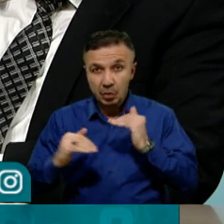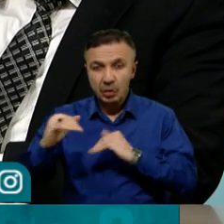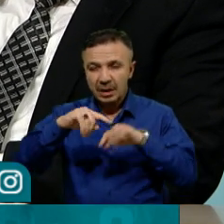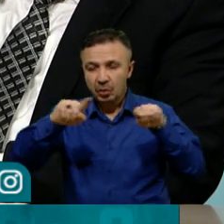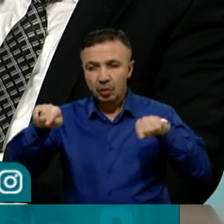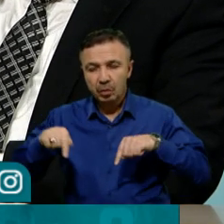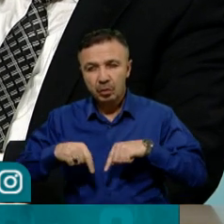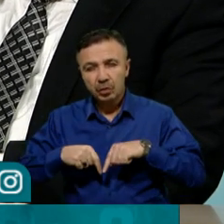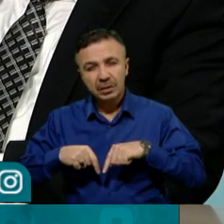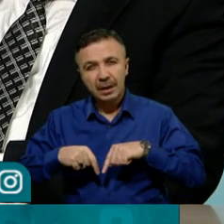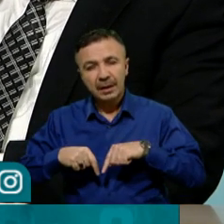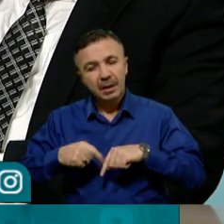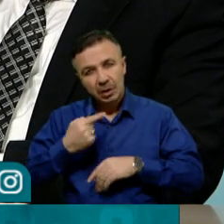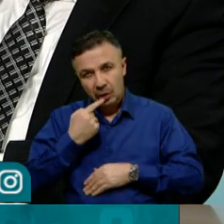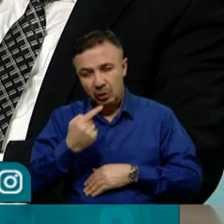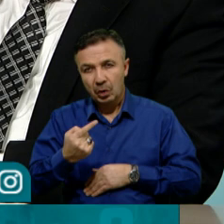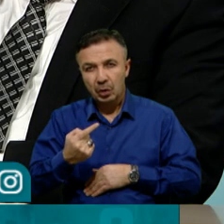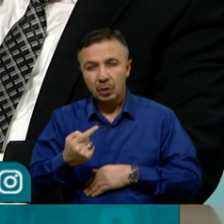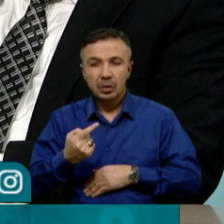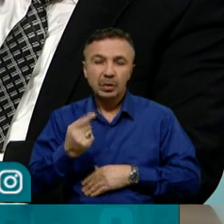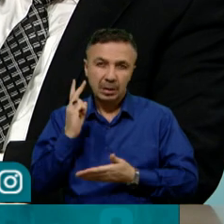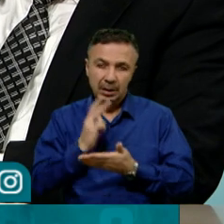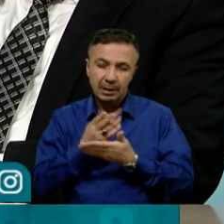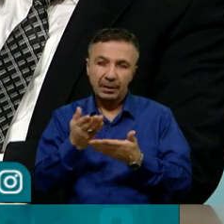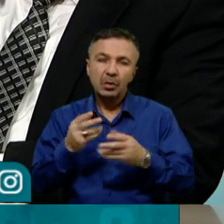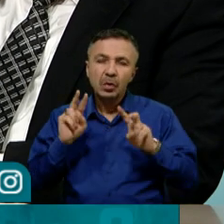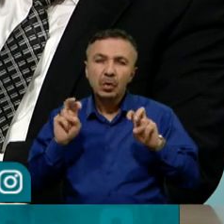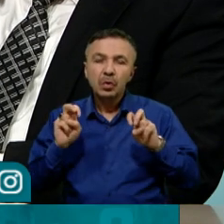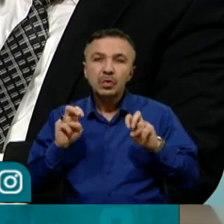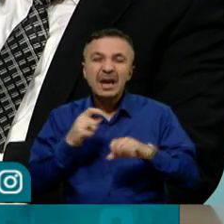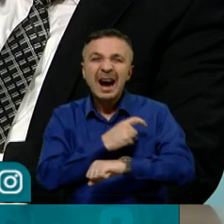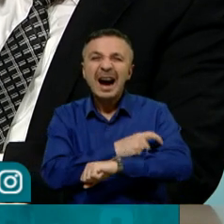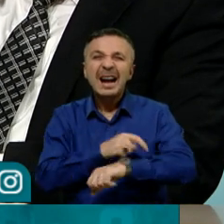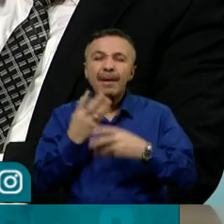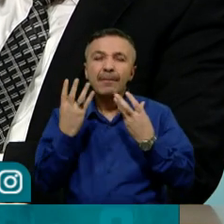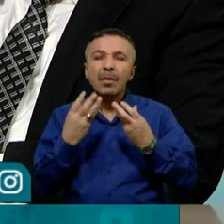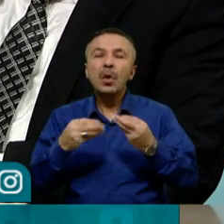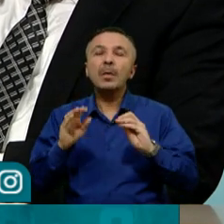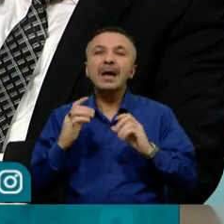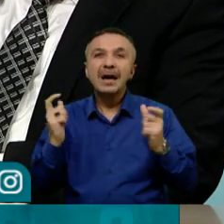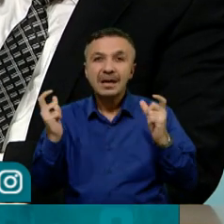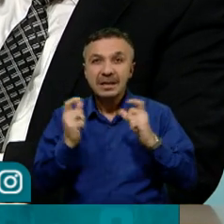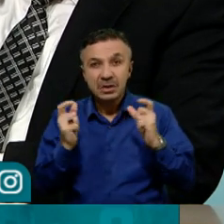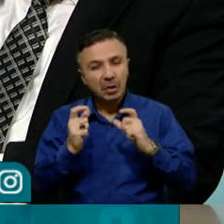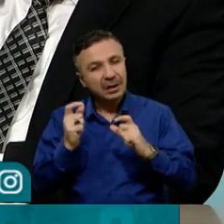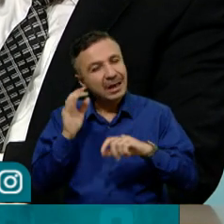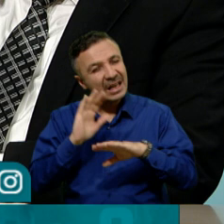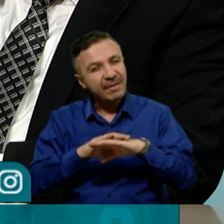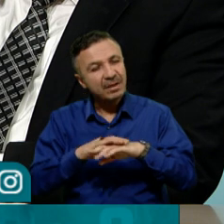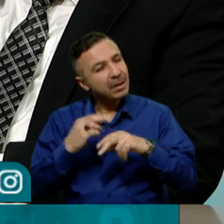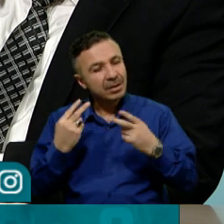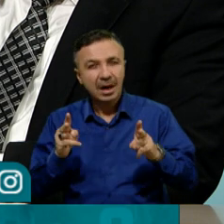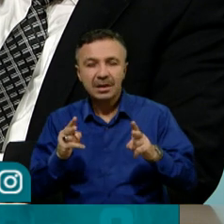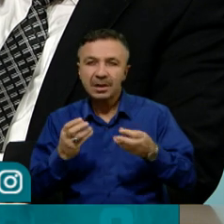vurguluyor yani konusu haram olmayan sigortaları yaptırmakta bir